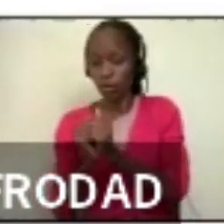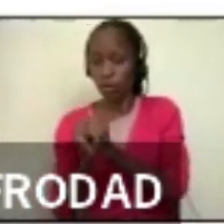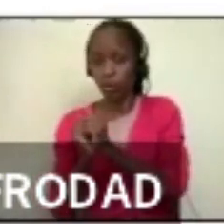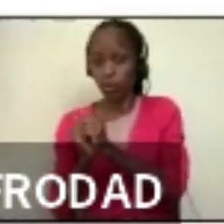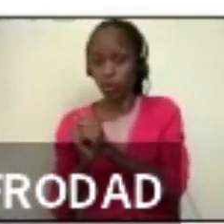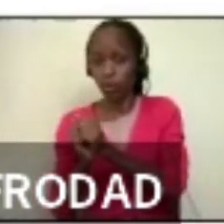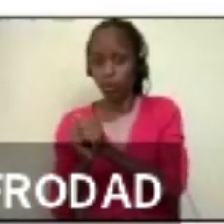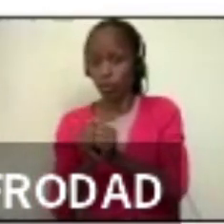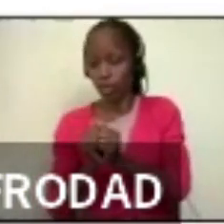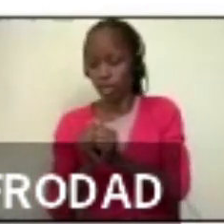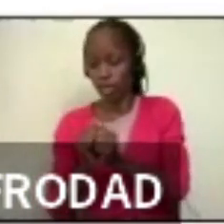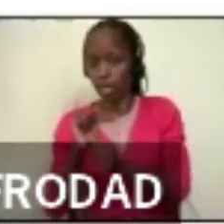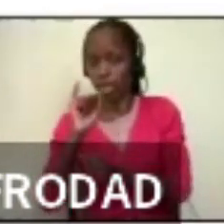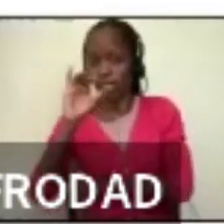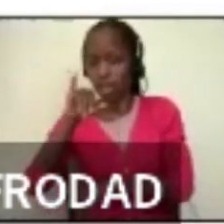du consortium.